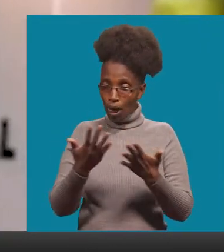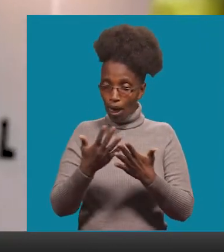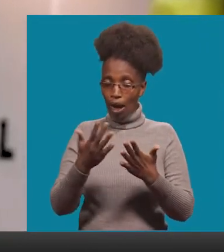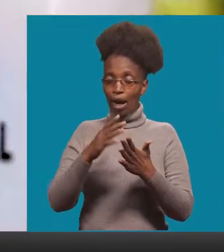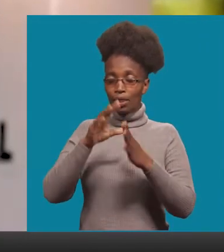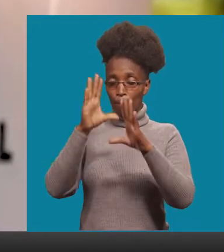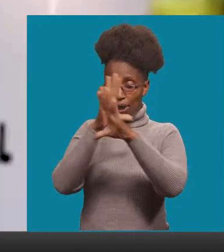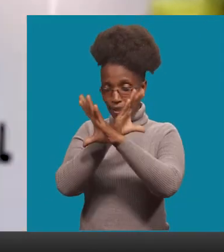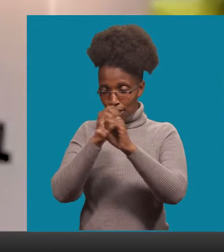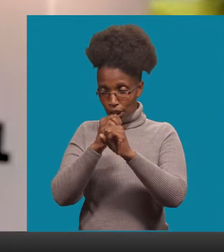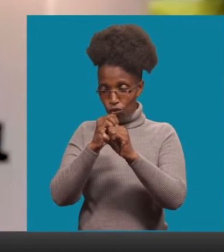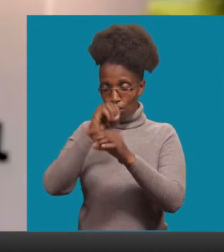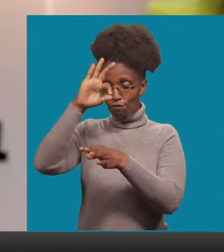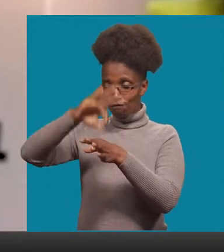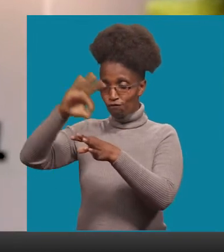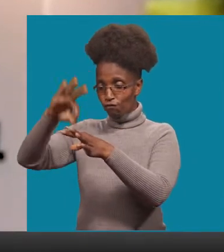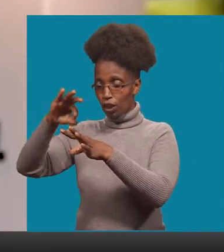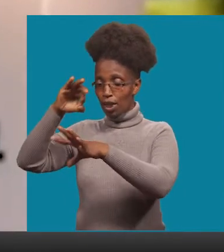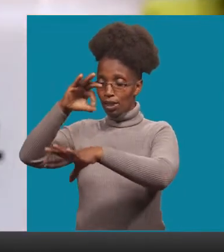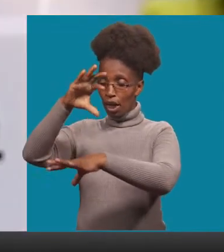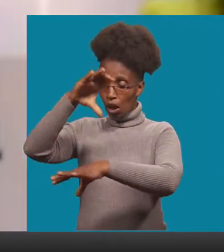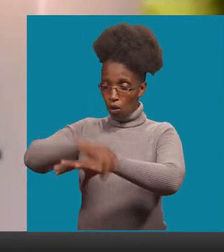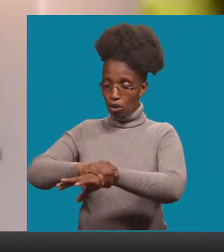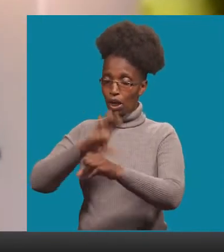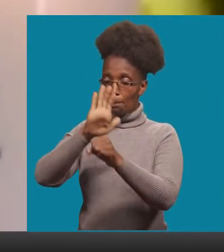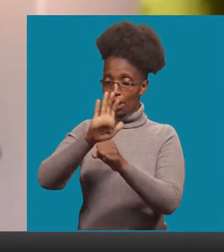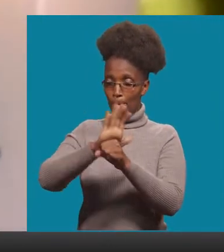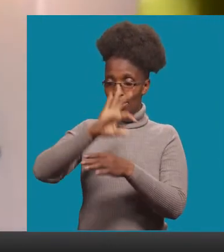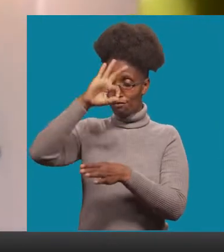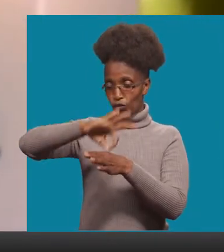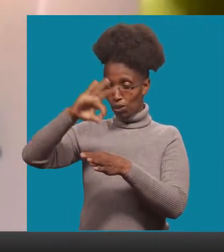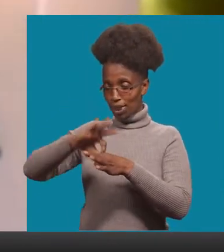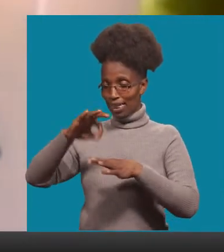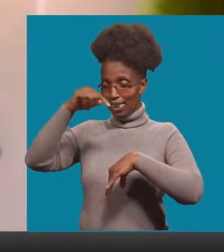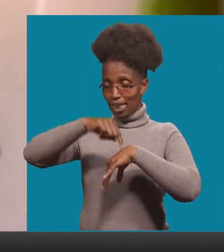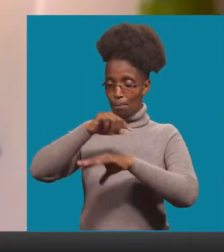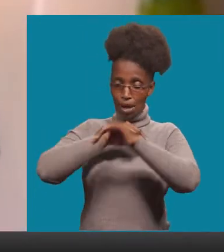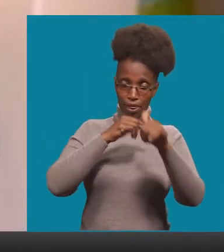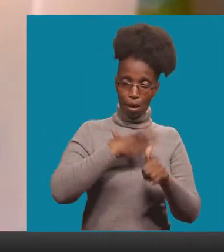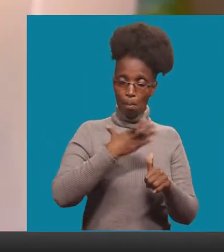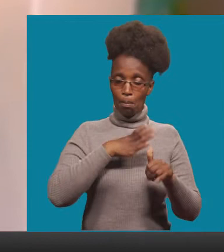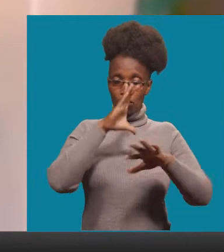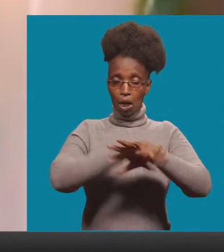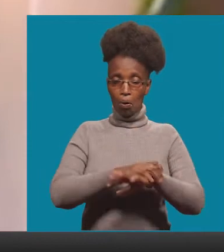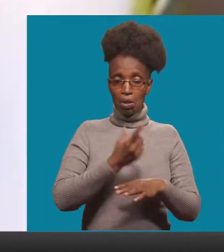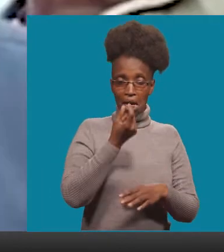na ugavana walipata kura nyingi, wawaniaji wengine wakipata kura